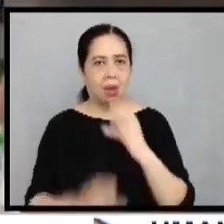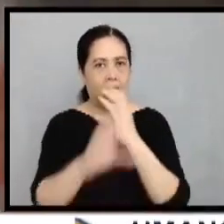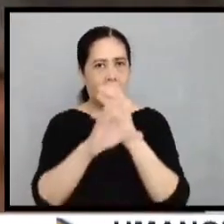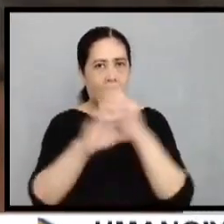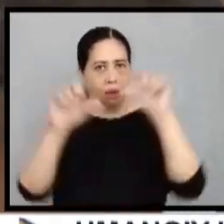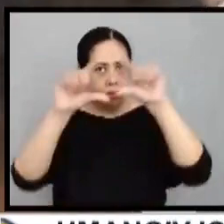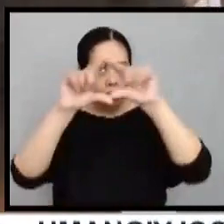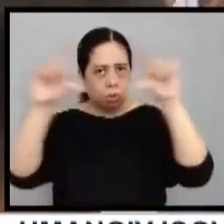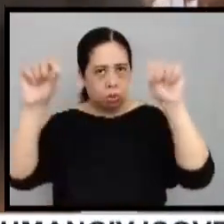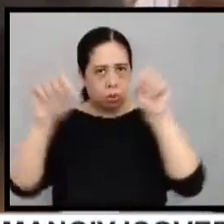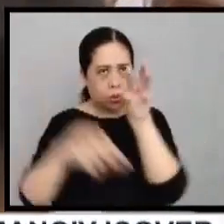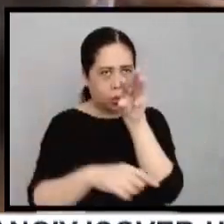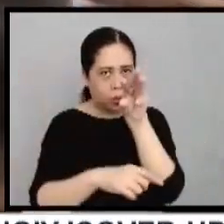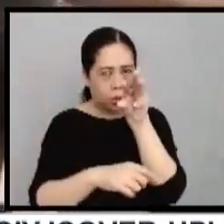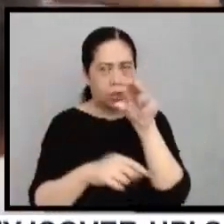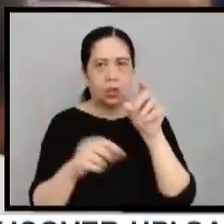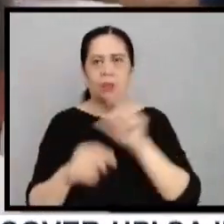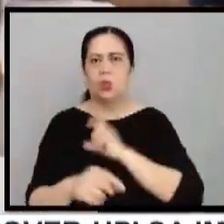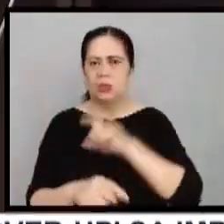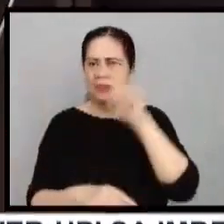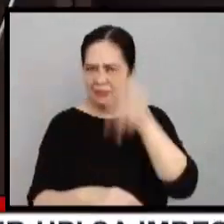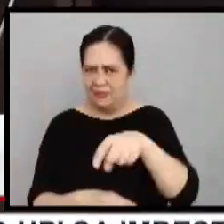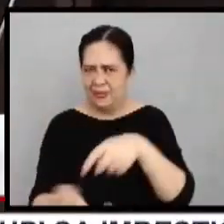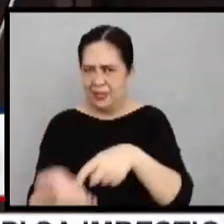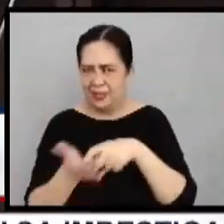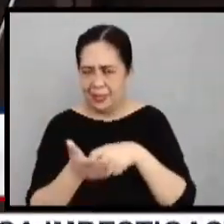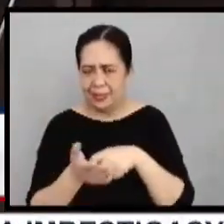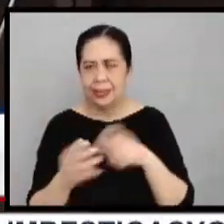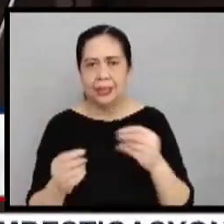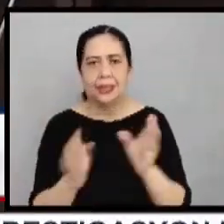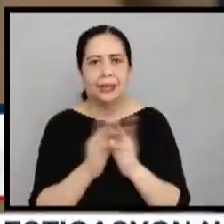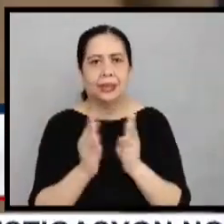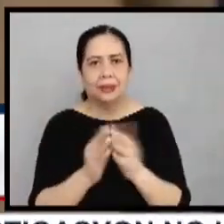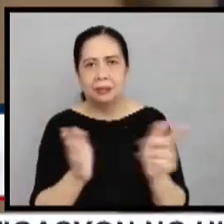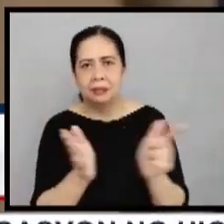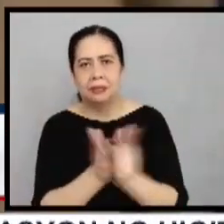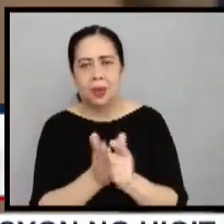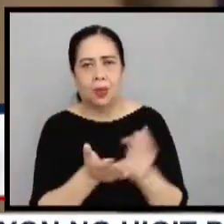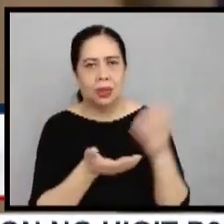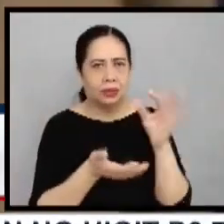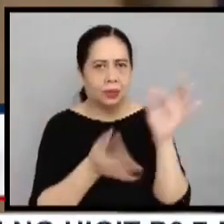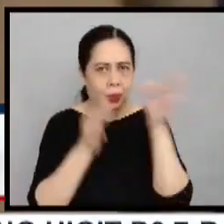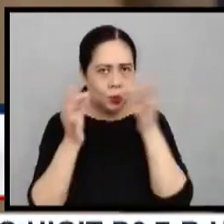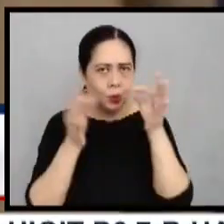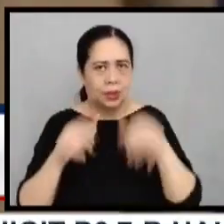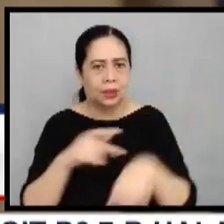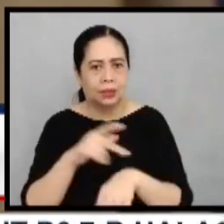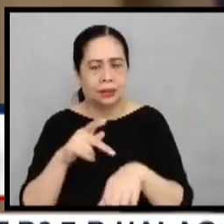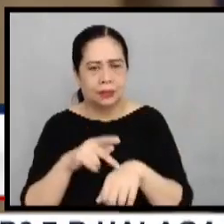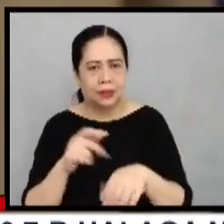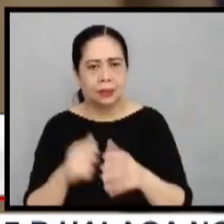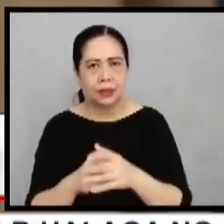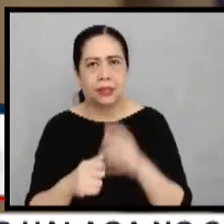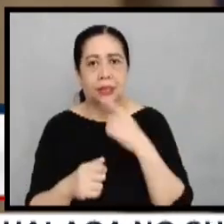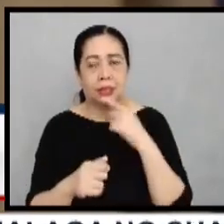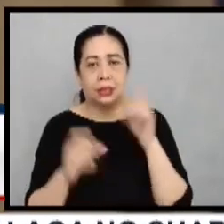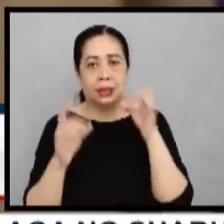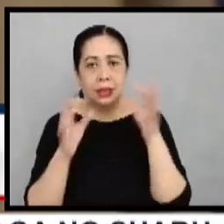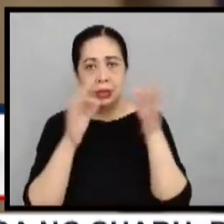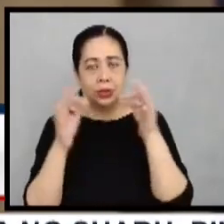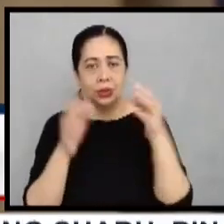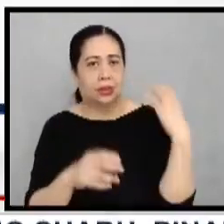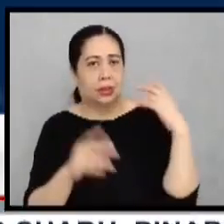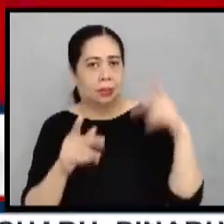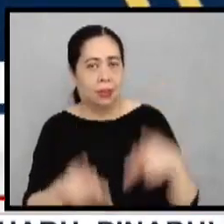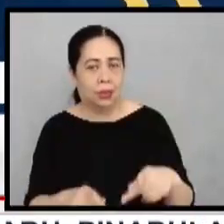pulis. Sa kamera, una nang dininig ang mga issue sa ilegal na drogas sa bansa. Ayon kay House Committee on Dangerous Drugs Chairperson